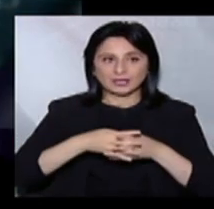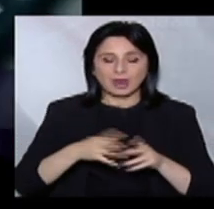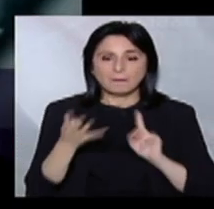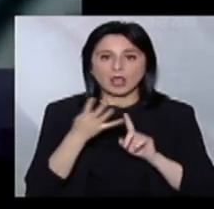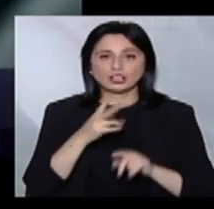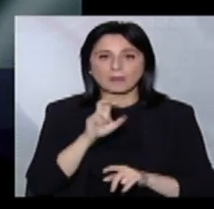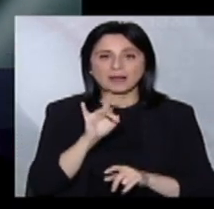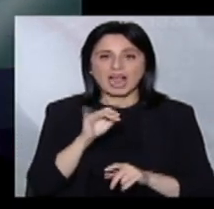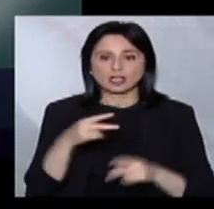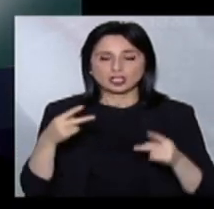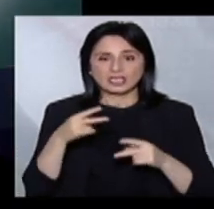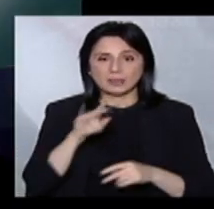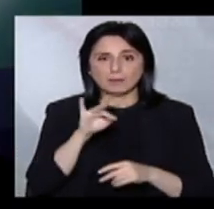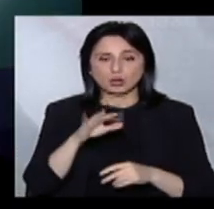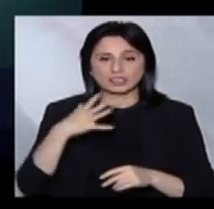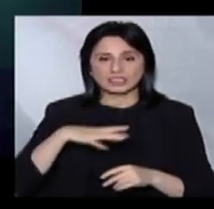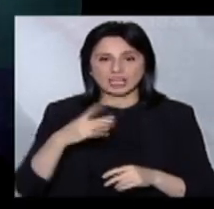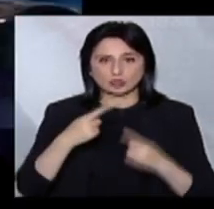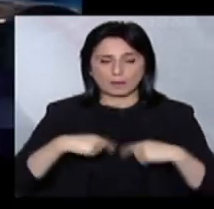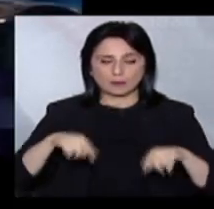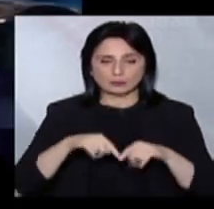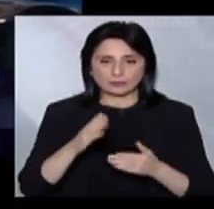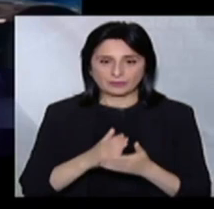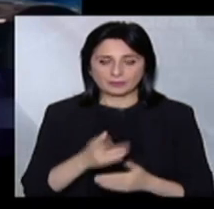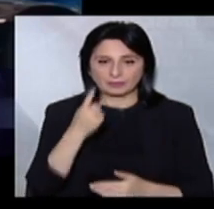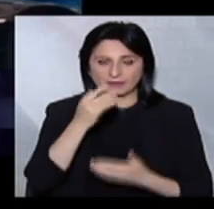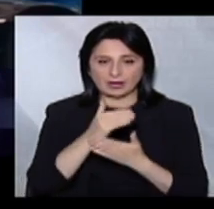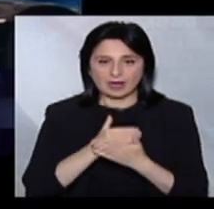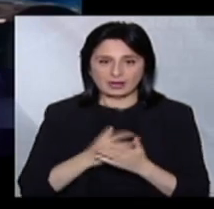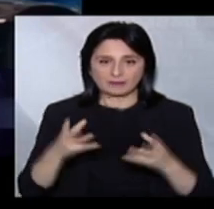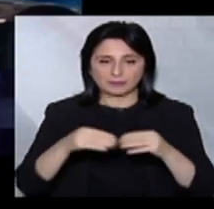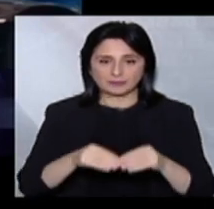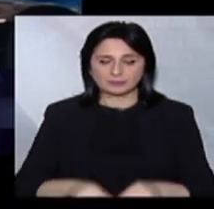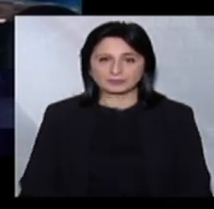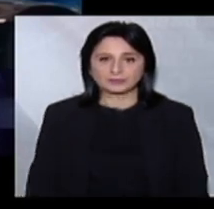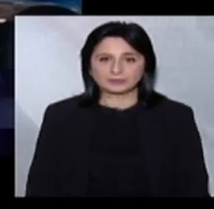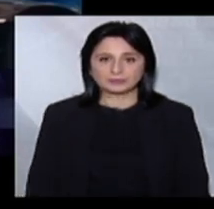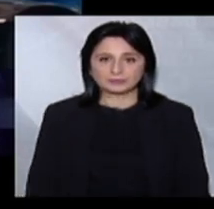ბრაიტონის თანაპროდიუსერი საქართველოს საზოგადოებრივი მაუწყებელია.